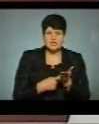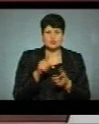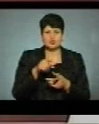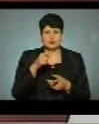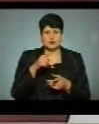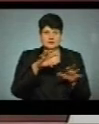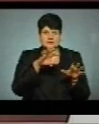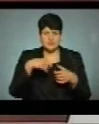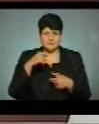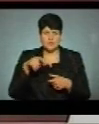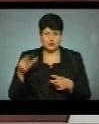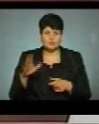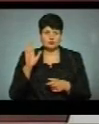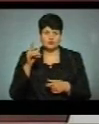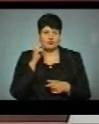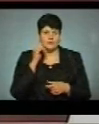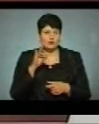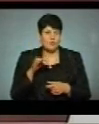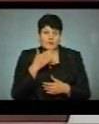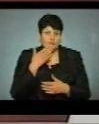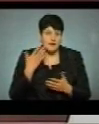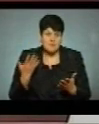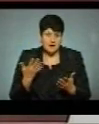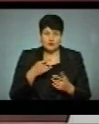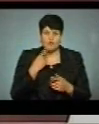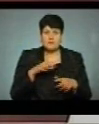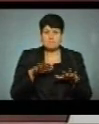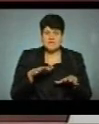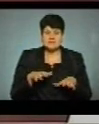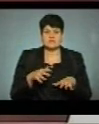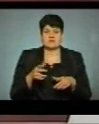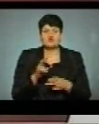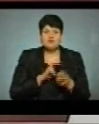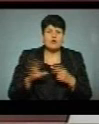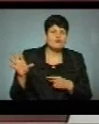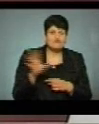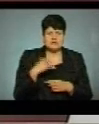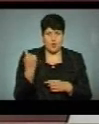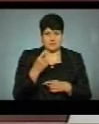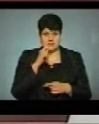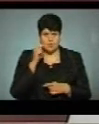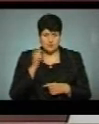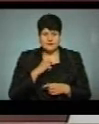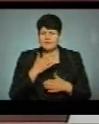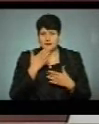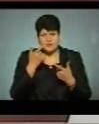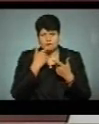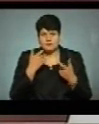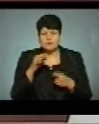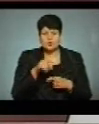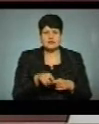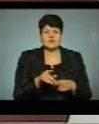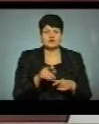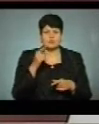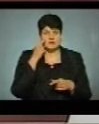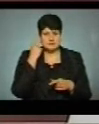з Китаю люди перебуватимуть в медборах, немає. За його словами, місце для карантину шукають в усіх областях України. Немає інформації про те, що евакуйованих